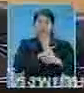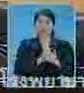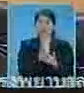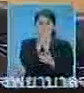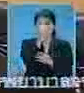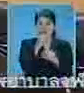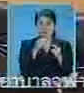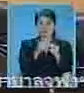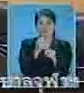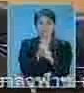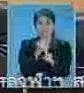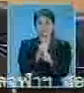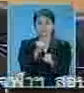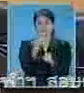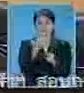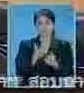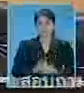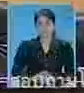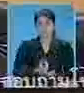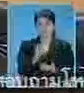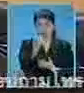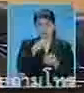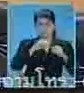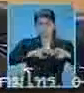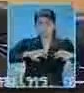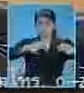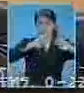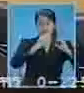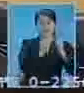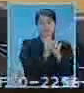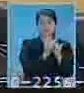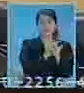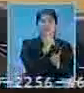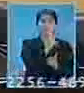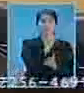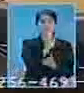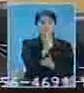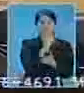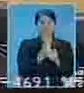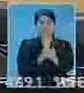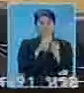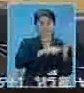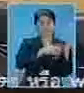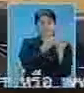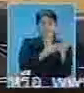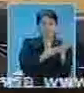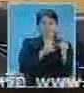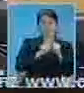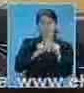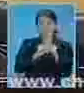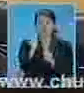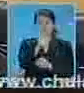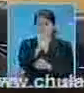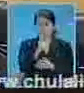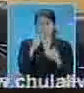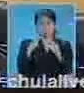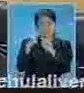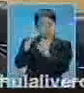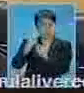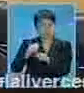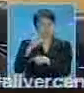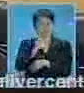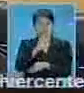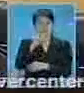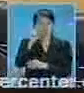ครับหรือท่านอยากจะบอกว่ารัฐบาลไม่ต้องกู้ไม่ต้องไปทำโน่นทำนี่ไม่ต้องมีนโยบายประกันรายได้ไม่ต้องมีเบี้ยยังชีพผู้สูงอายุ